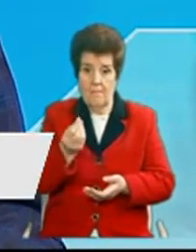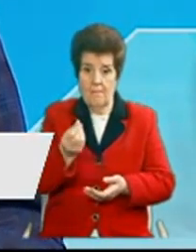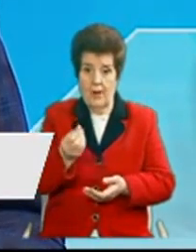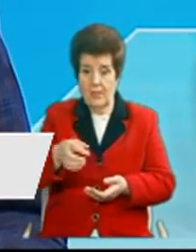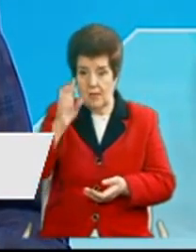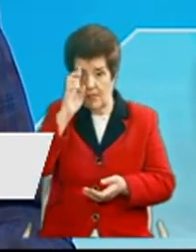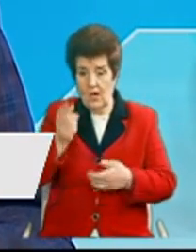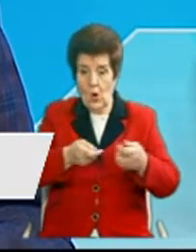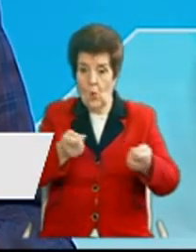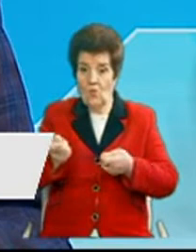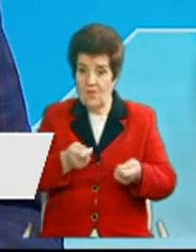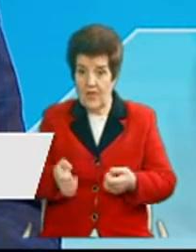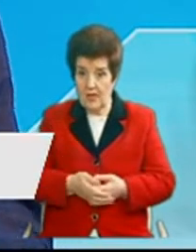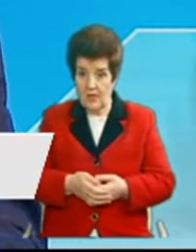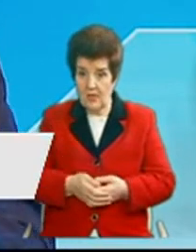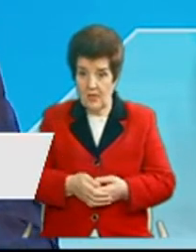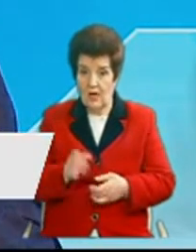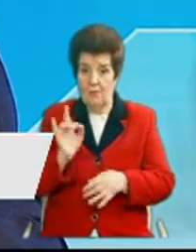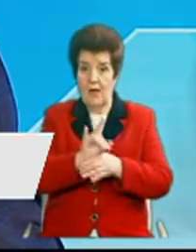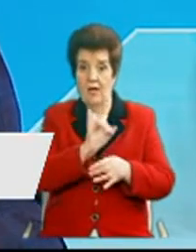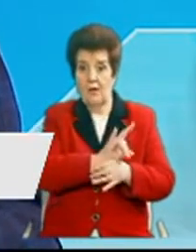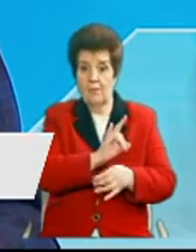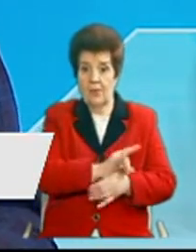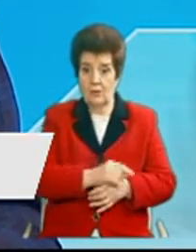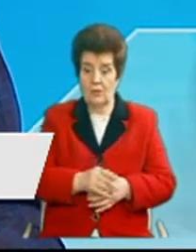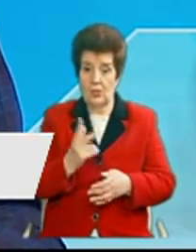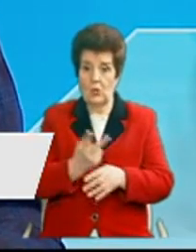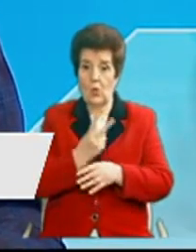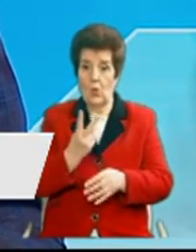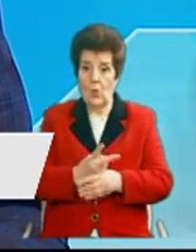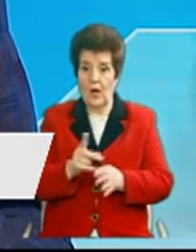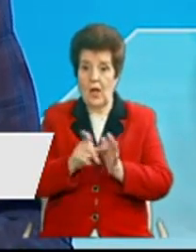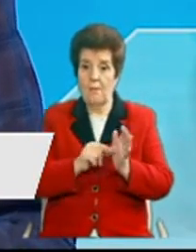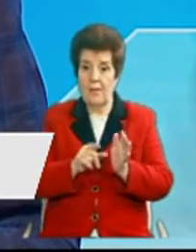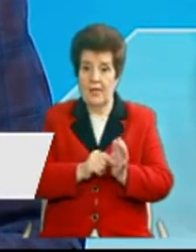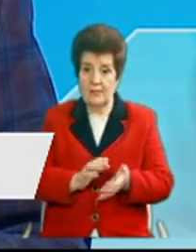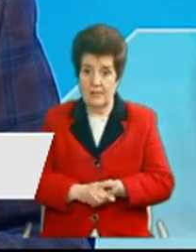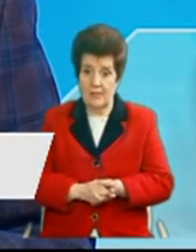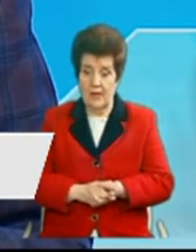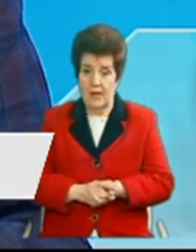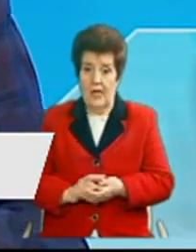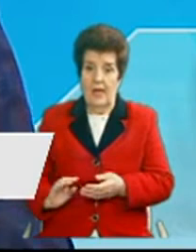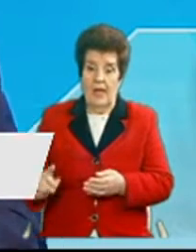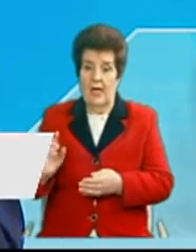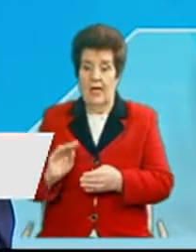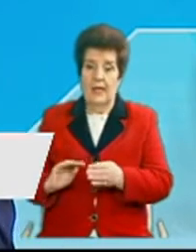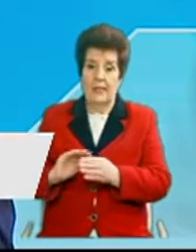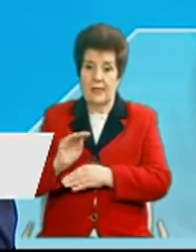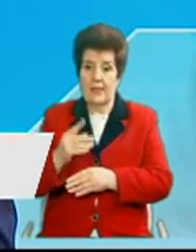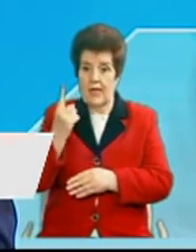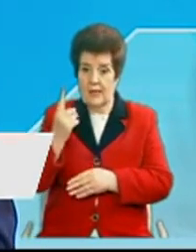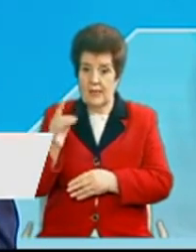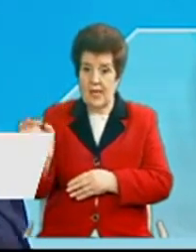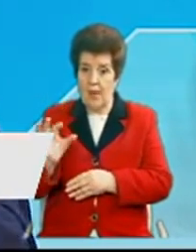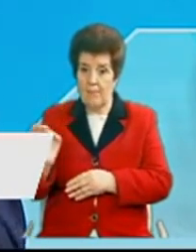de guvern, care i-au păcălit cu indexarea de 2 ori a pensiei. Au indexare la 1 aprilie și la